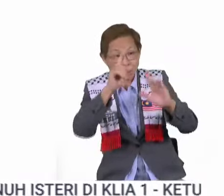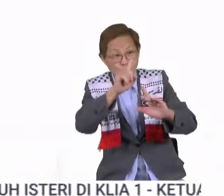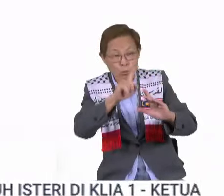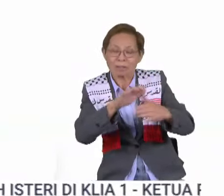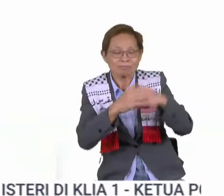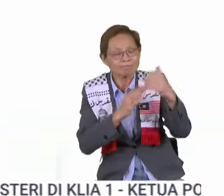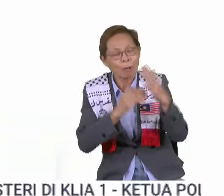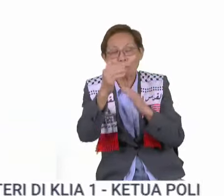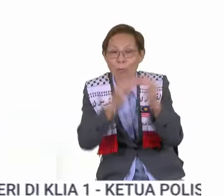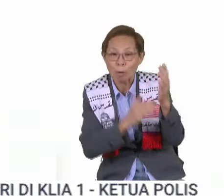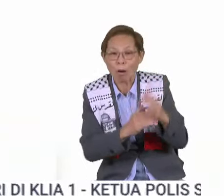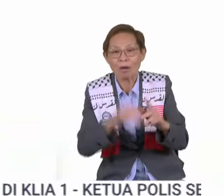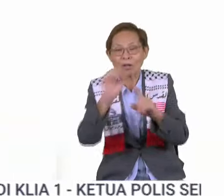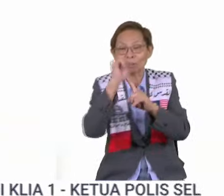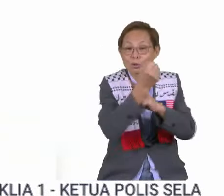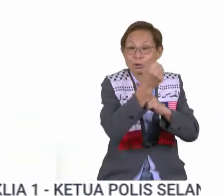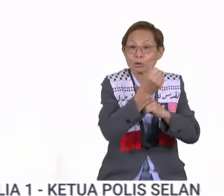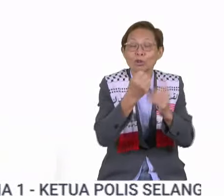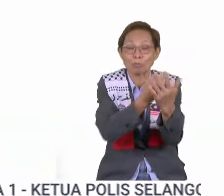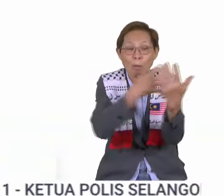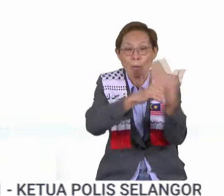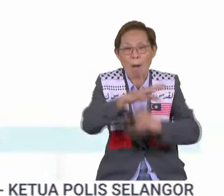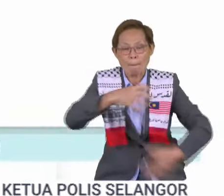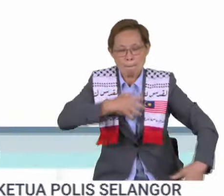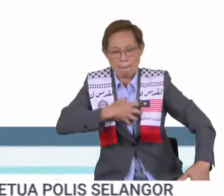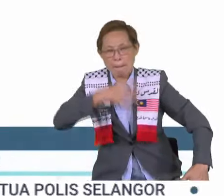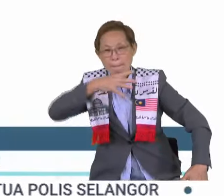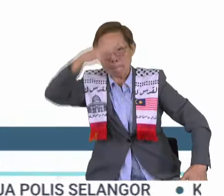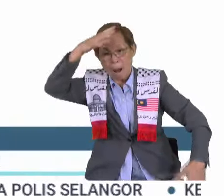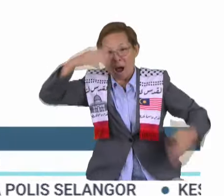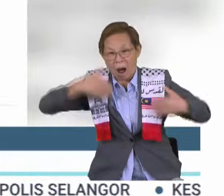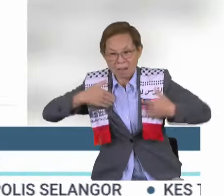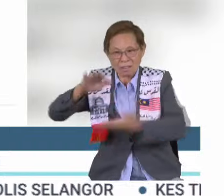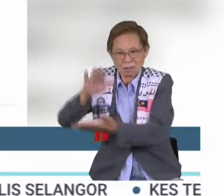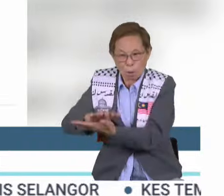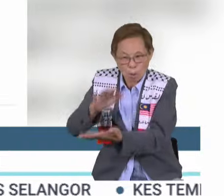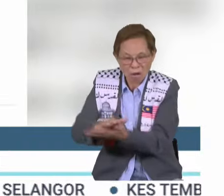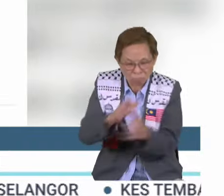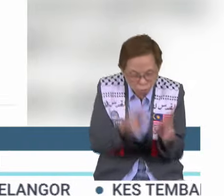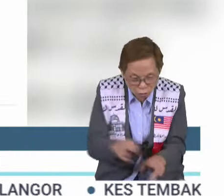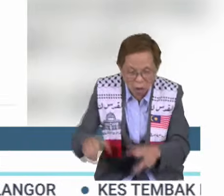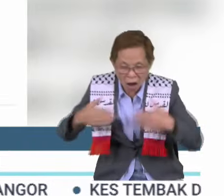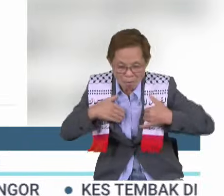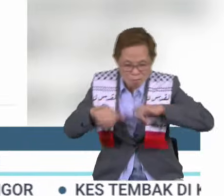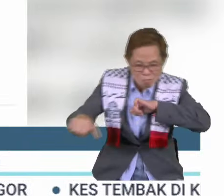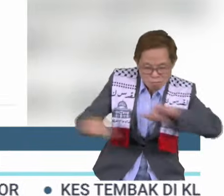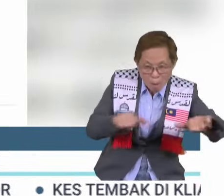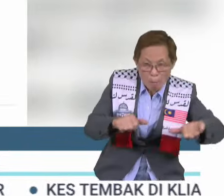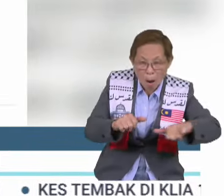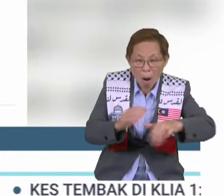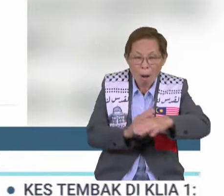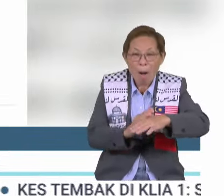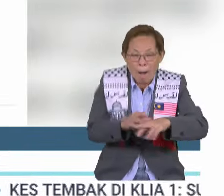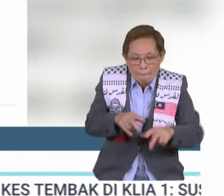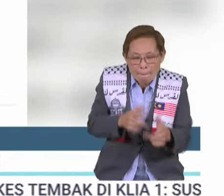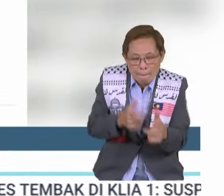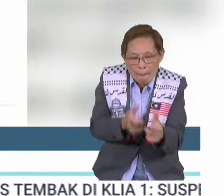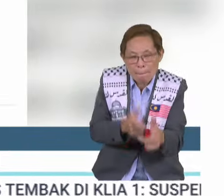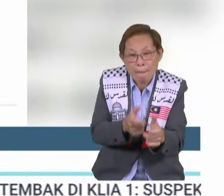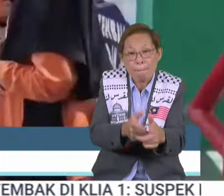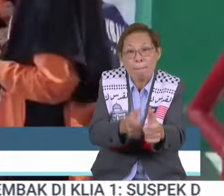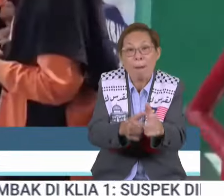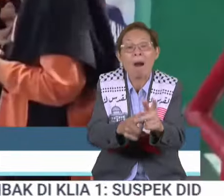Susulan hantaran di laman sosial mengenai rungutan ibu bapa mendakwa ada sekolah merancang adakan aktiviti merentas desa.